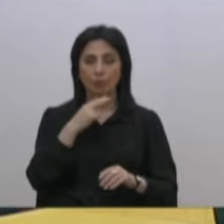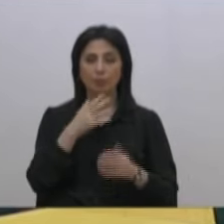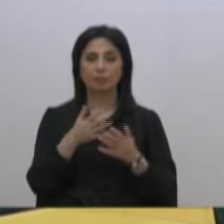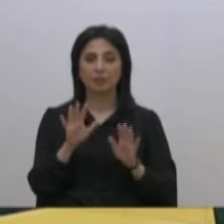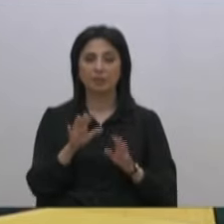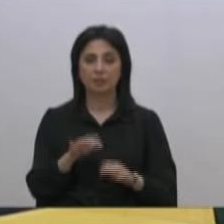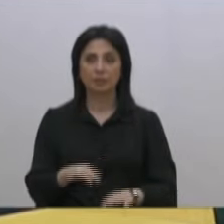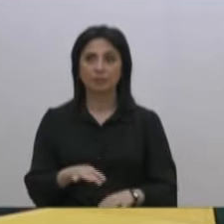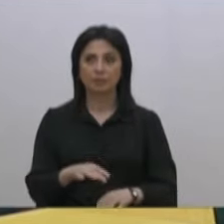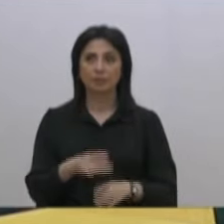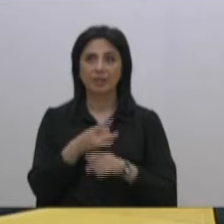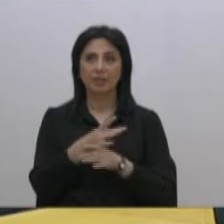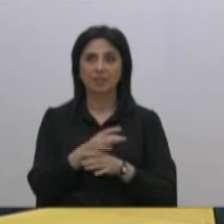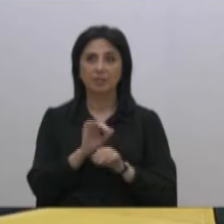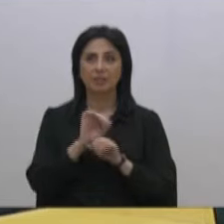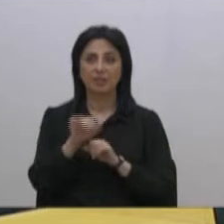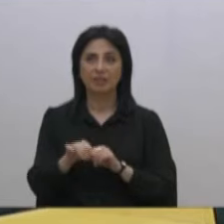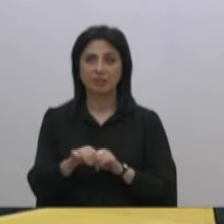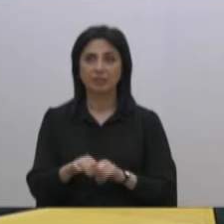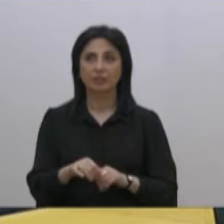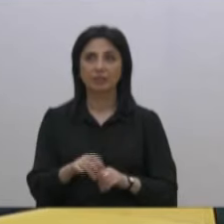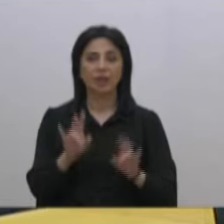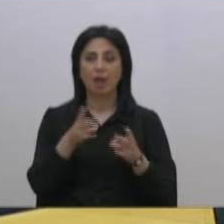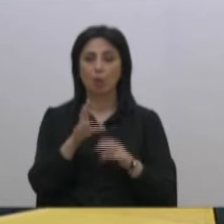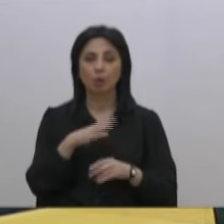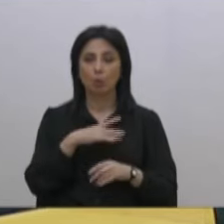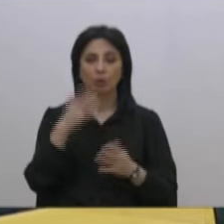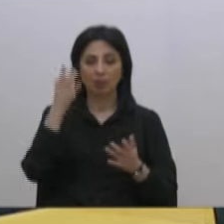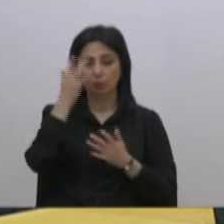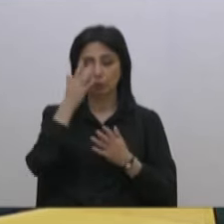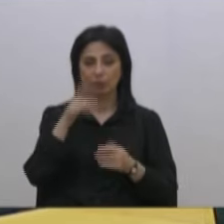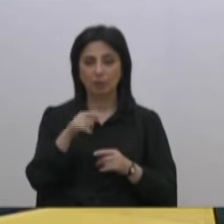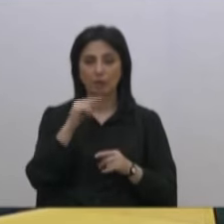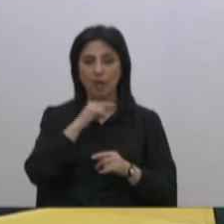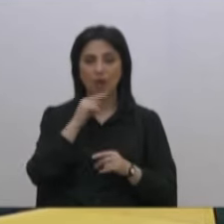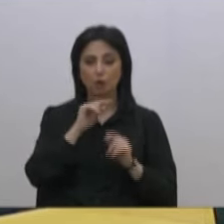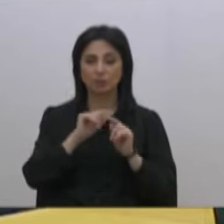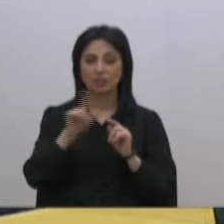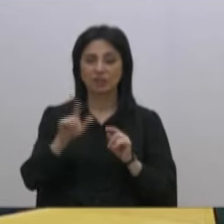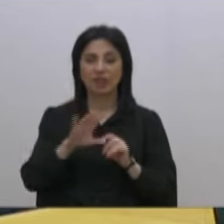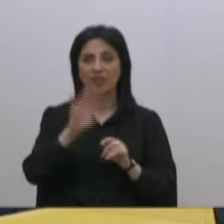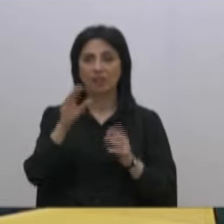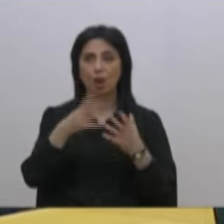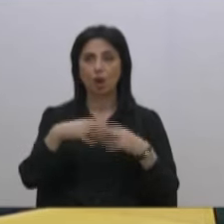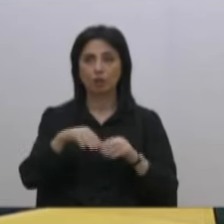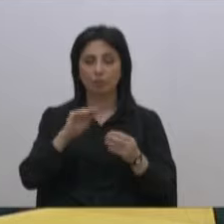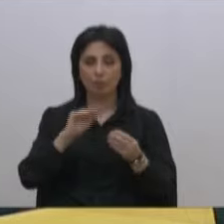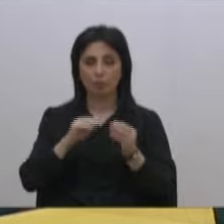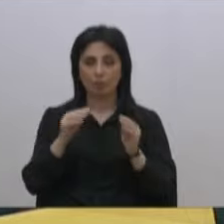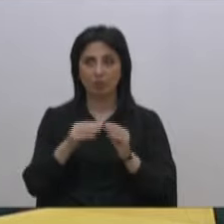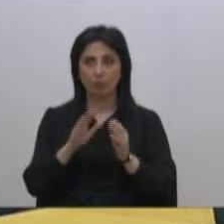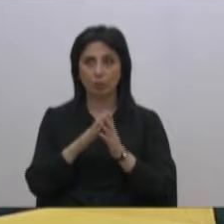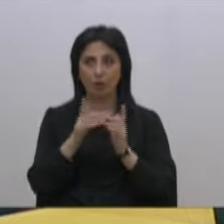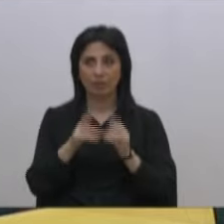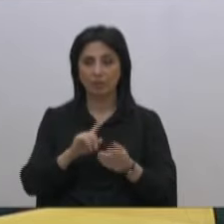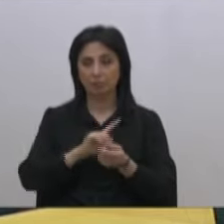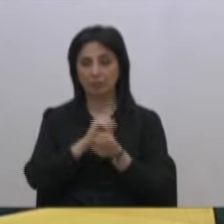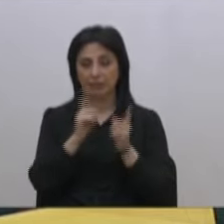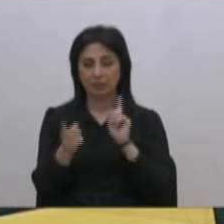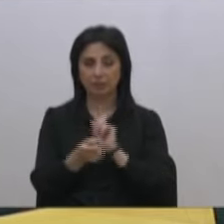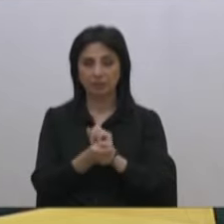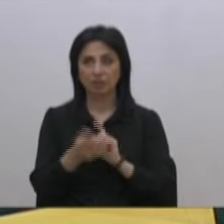მეტია ყურადღება სიღარიბის დაძლევაზე. არ უნდა ქონდეს ილუზია, რომ ამ ეკონომიკურმა ზრდამ ყველა ოჯახის პრობლემა მოაგვარა.